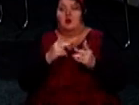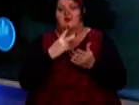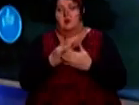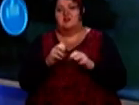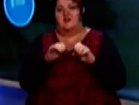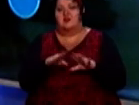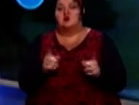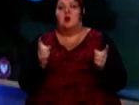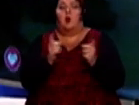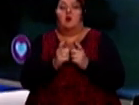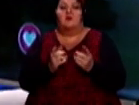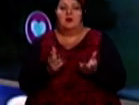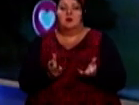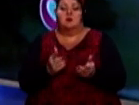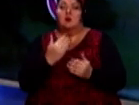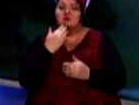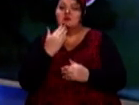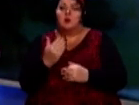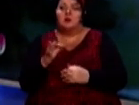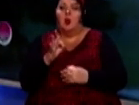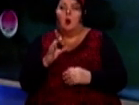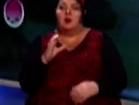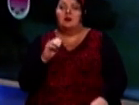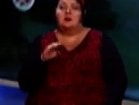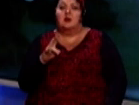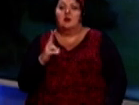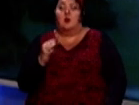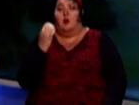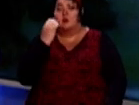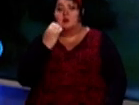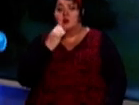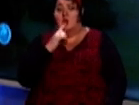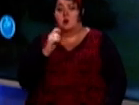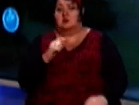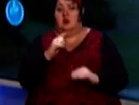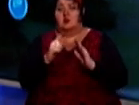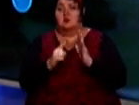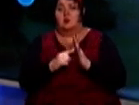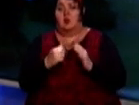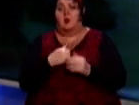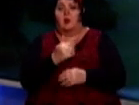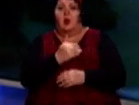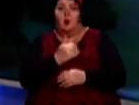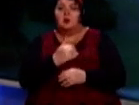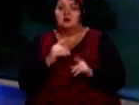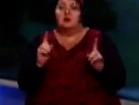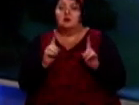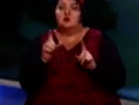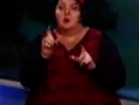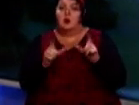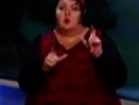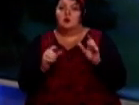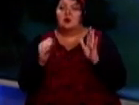конфлікту? Запитання Ольги Станько, газета «По-українськи». Дякую за запитання, але я би хотіла, щоб люди